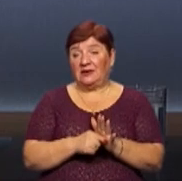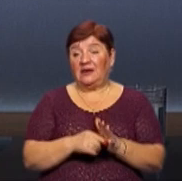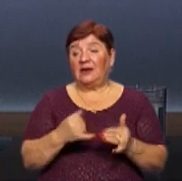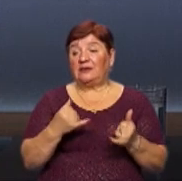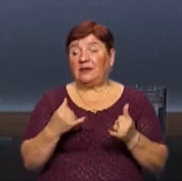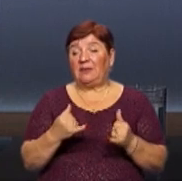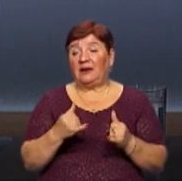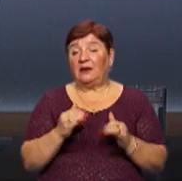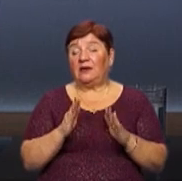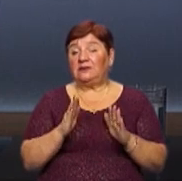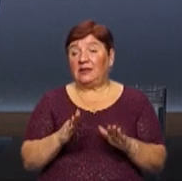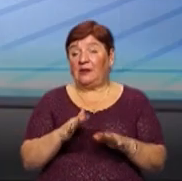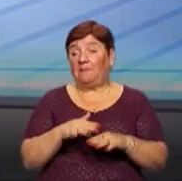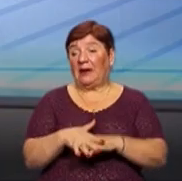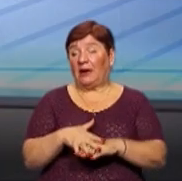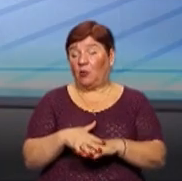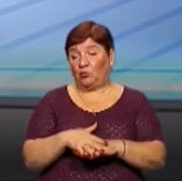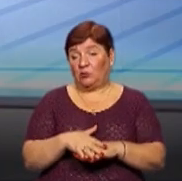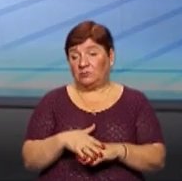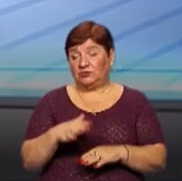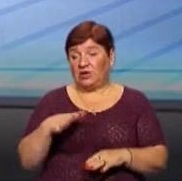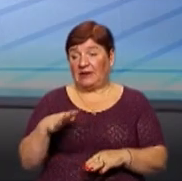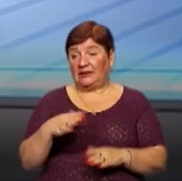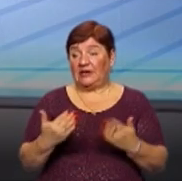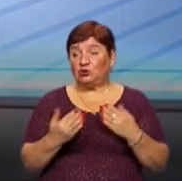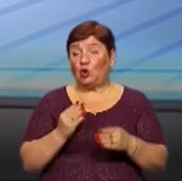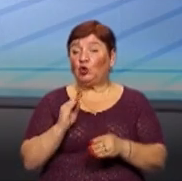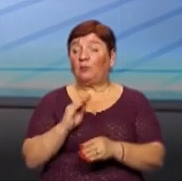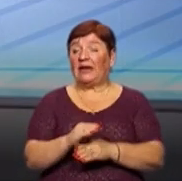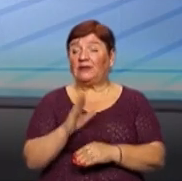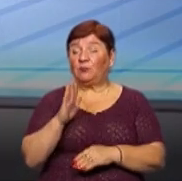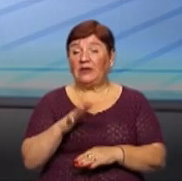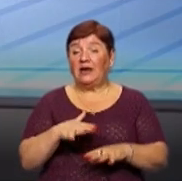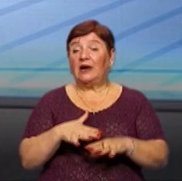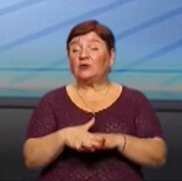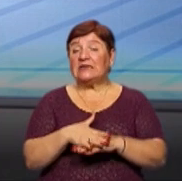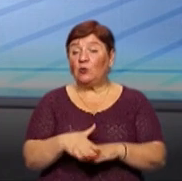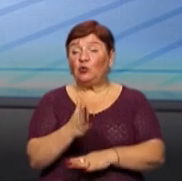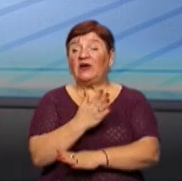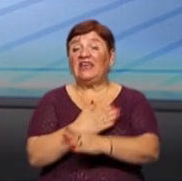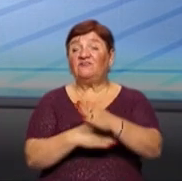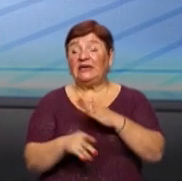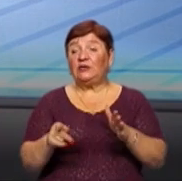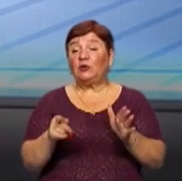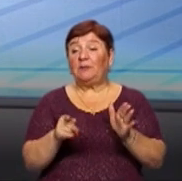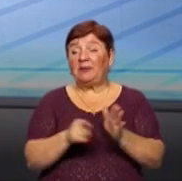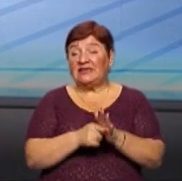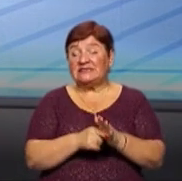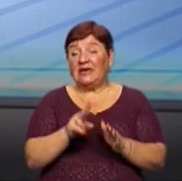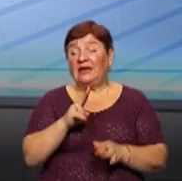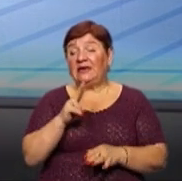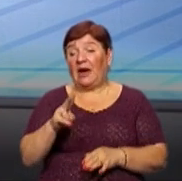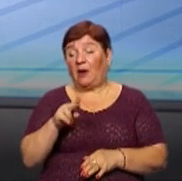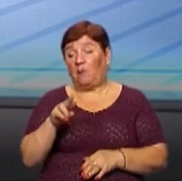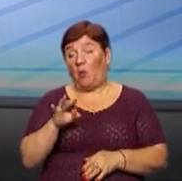ніяк не можна, тільки по перерахунки, якщо буде так. Якщо буде доплати, тому що розрахунок інвалідної пенсії так же саме, як і